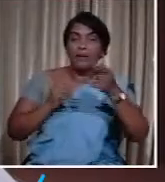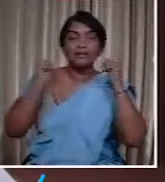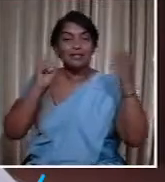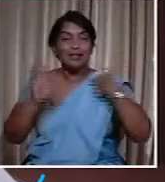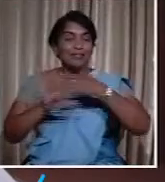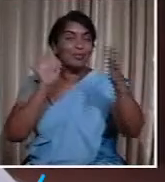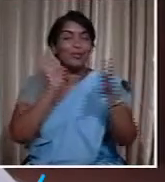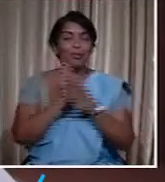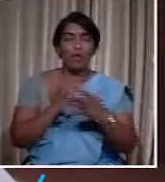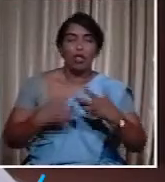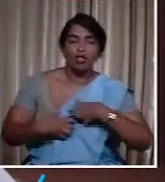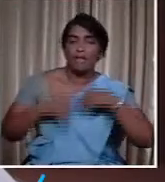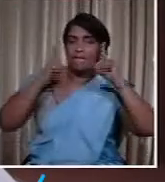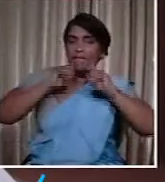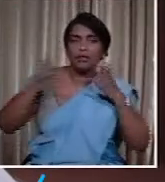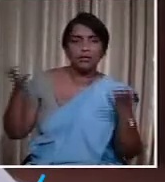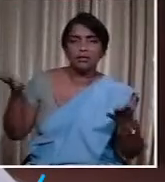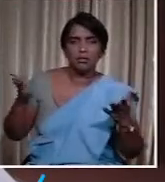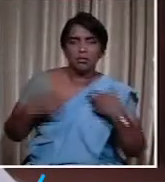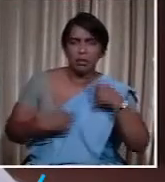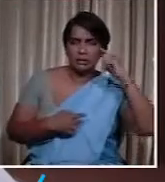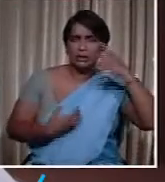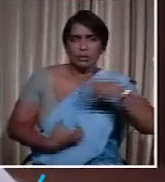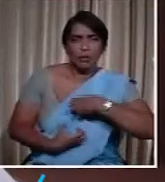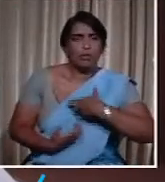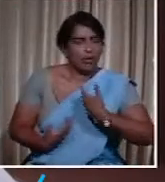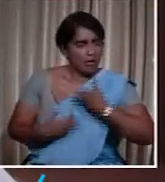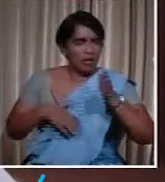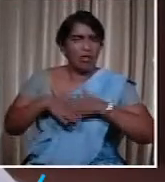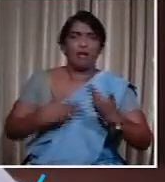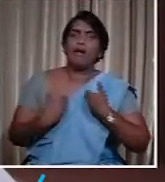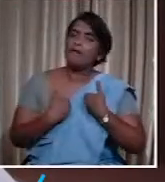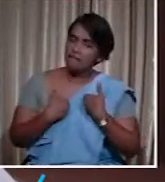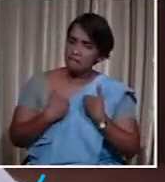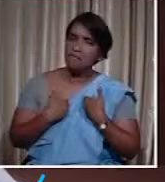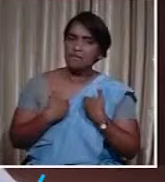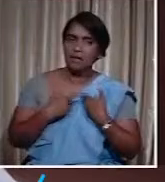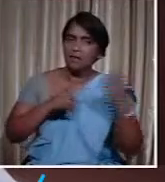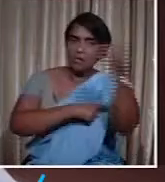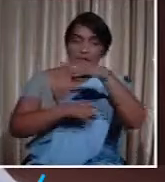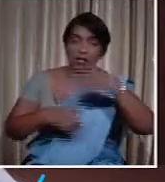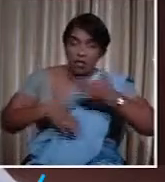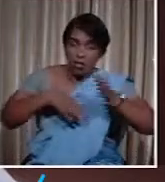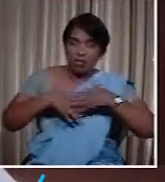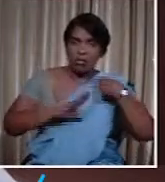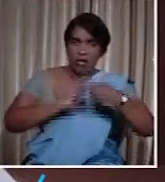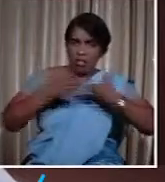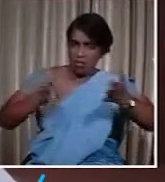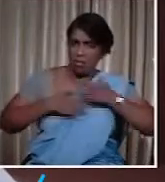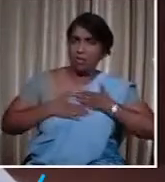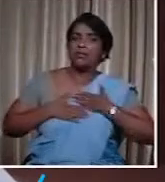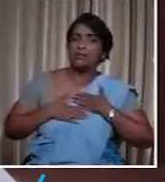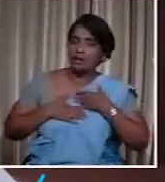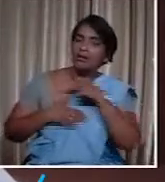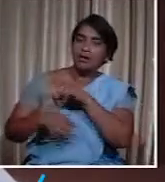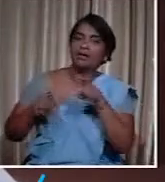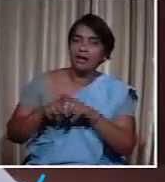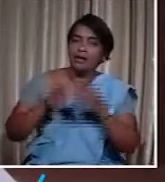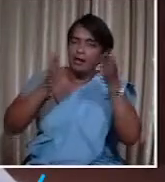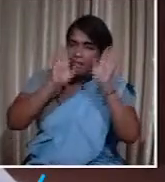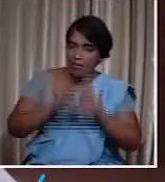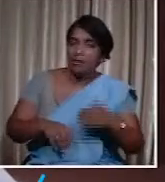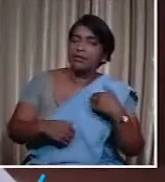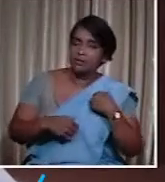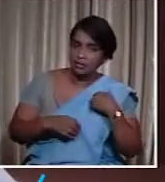මේ දුක් විඳින්නේ ඒ පිළිබඳ වේදනාවන් කවරදාටත් වඩා අපට තිබෙනවා අන් කවර කෙනෙකුටත් වඩා අපට තියෙන කරුක තනාගතුමනි ඒ නිසා අවසන් වශයෙන්